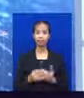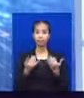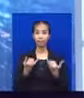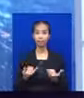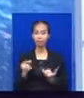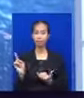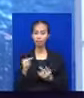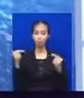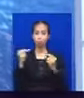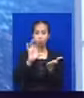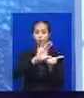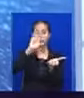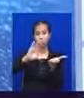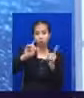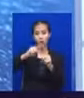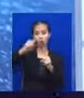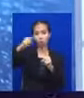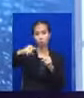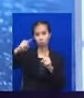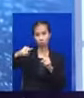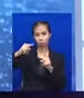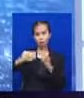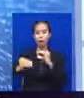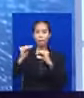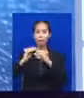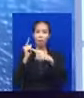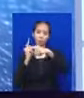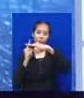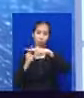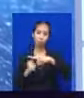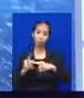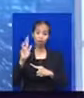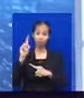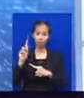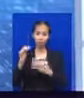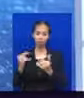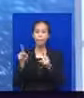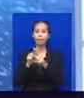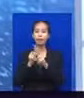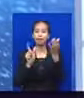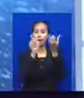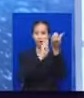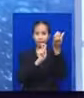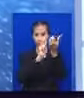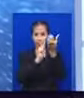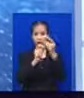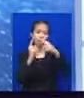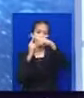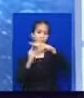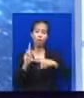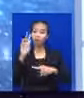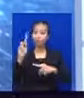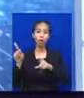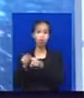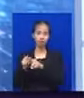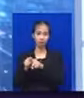ส่วนภาพรวมการลงทุนนะคะวันนี้ตลาดหุ้นไทยปรับตัวขึ้นในทิศทางเดียวกับตลาดหุ้นในภูมิภาคเอเชียที่ต่างปรับตัวขึ้นกันทั่วหน้า